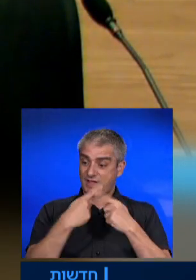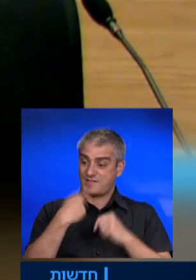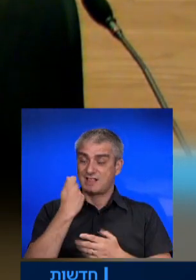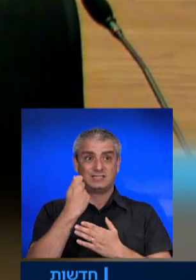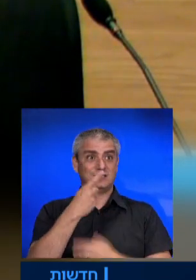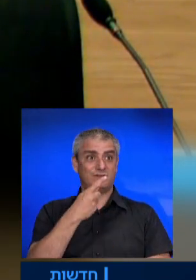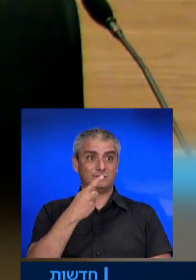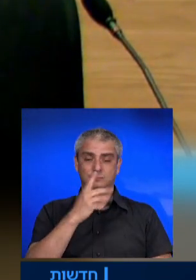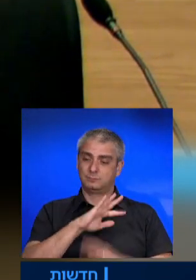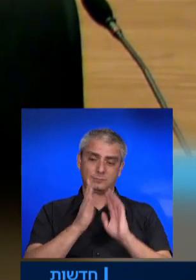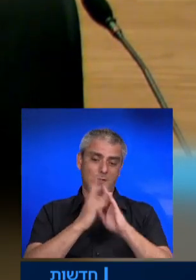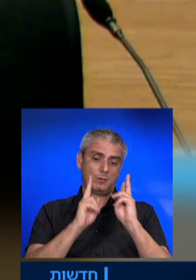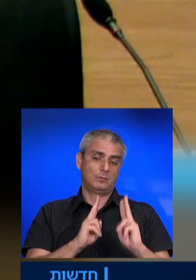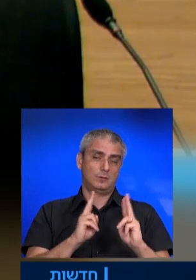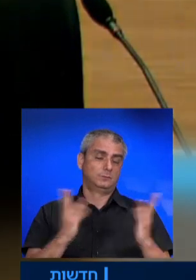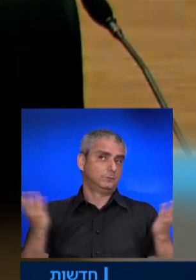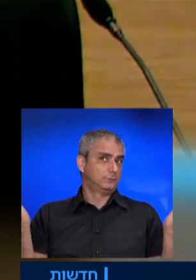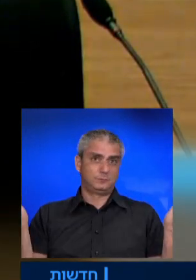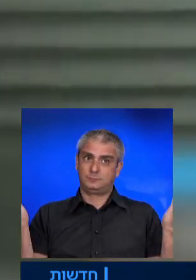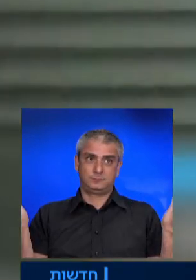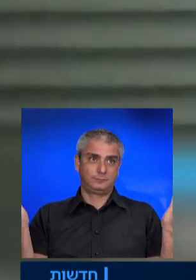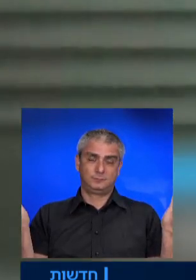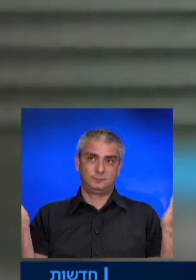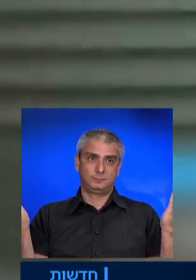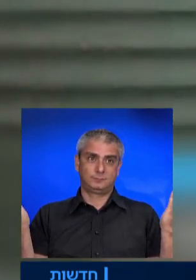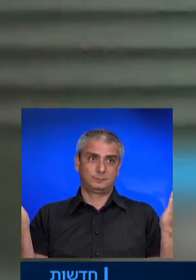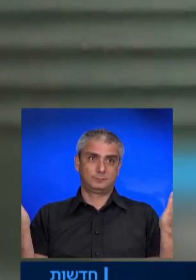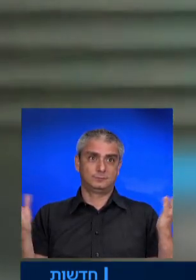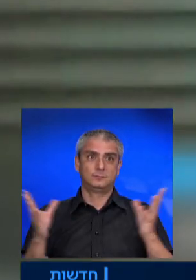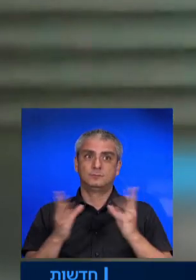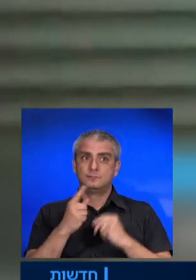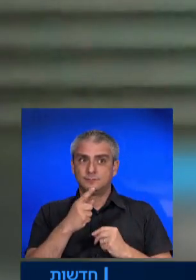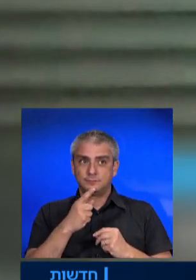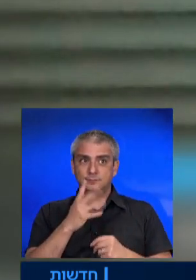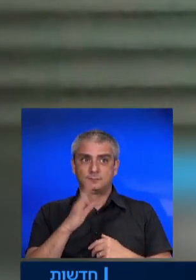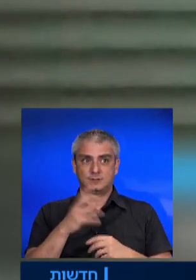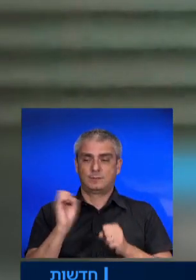כספים הכל נעצר, וביחד עם זה הגיעה גם הקורונה.